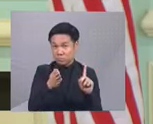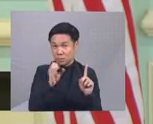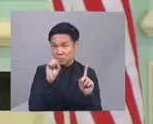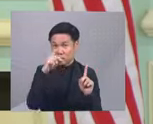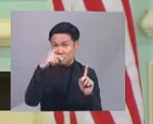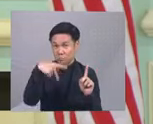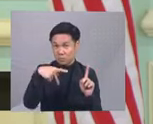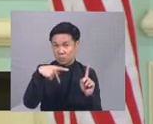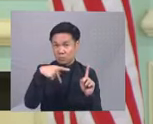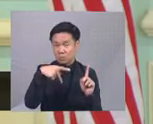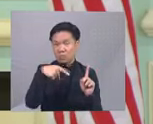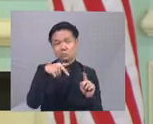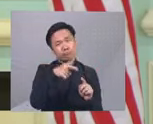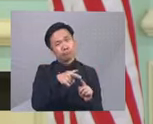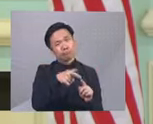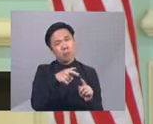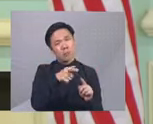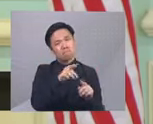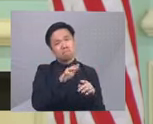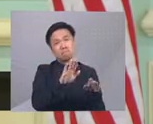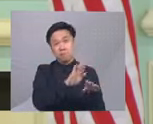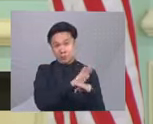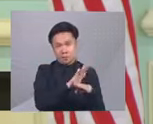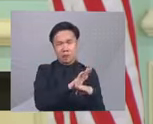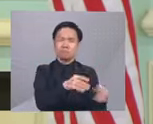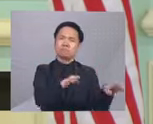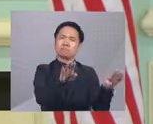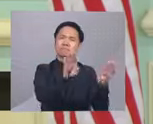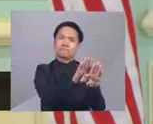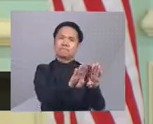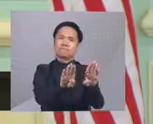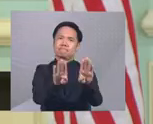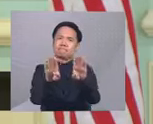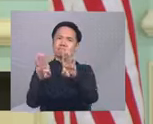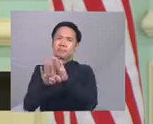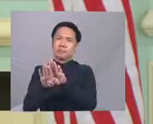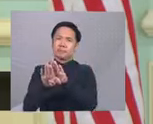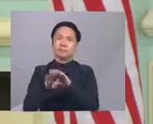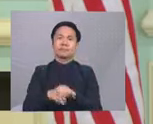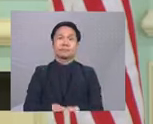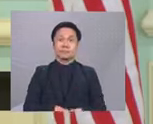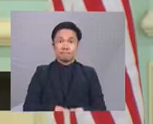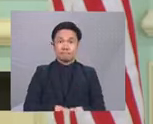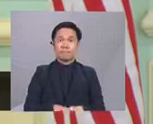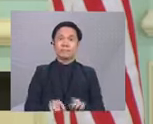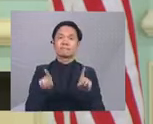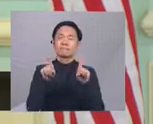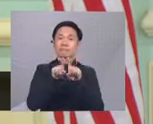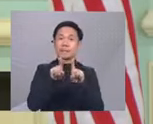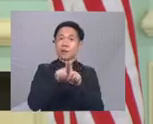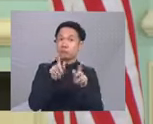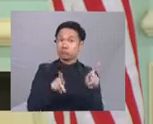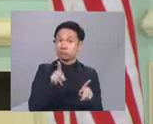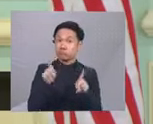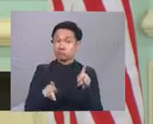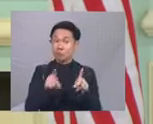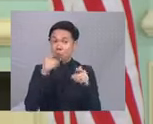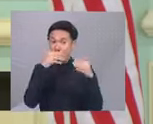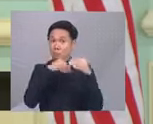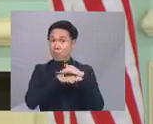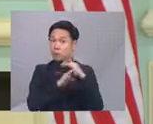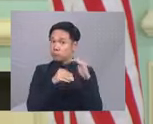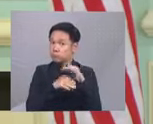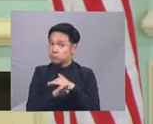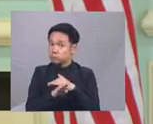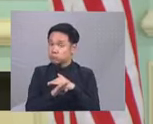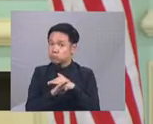mengakibatkan premis perniagaan mereka ditutup. Begitu juga dengan pengunjung, pelanggan yang memasuki